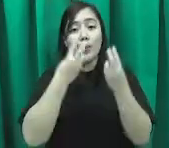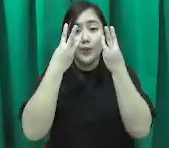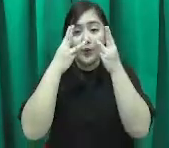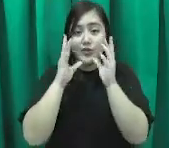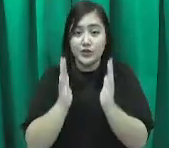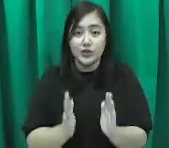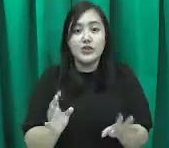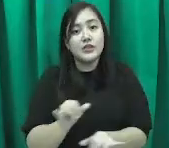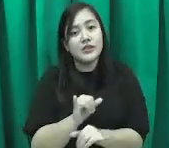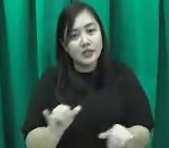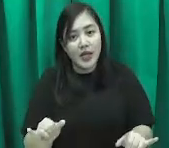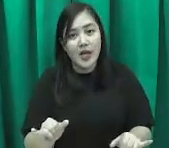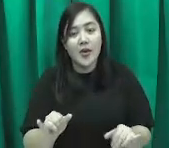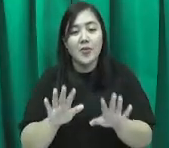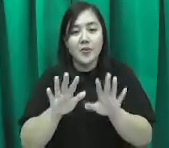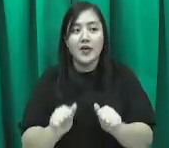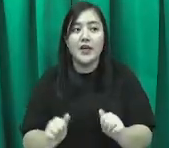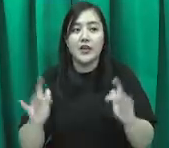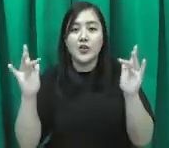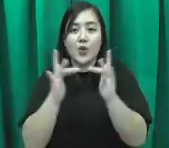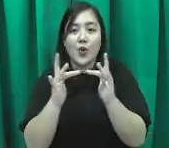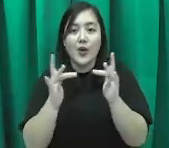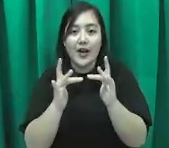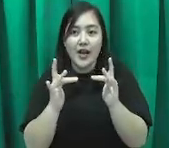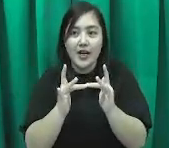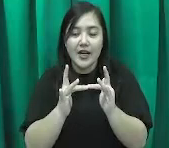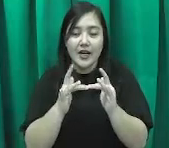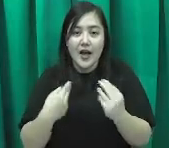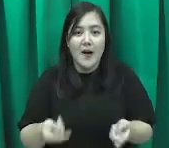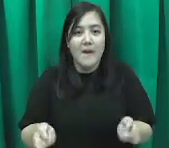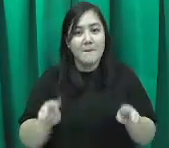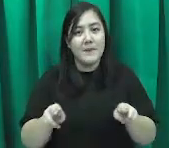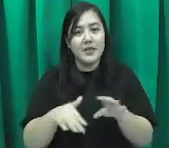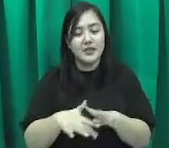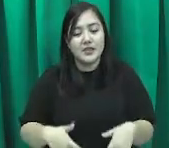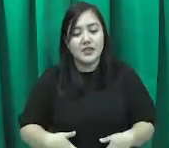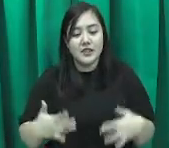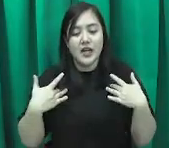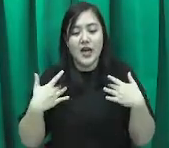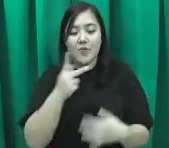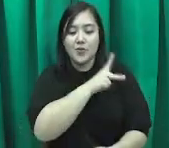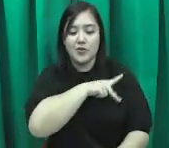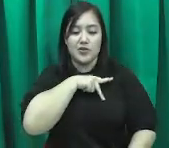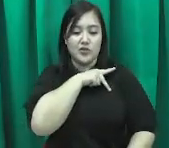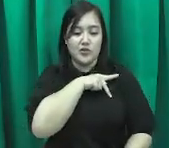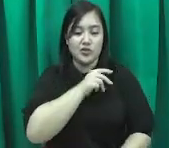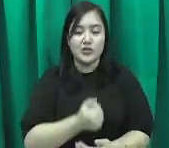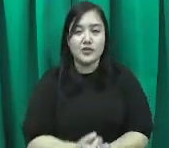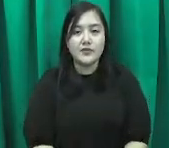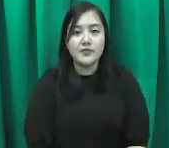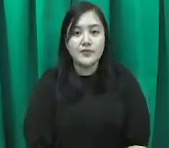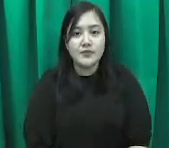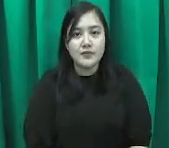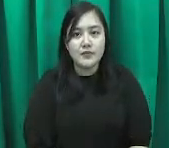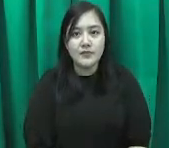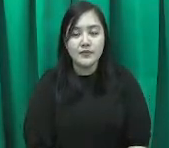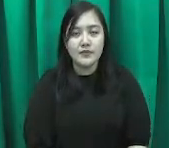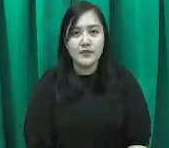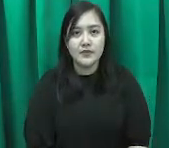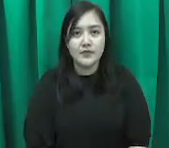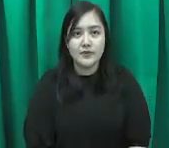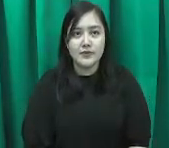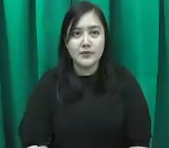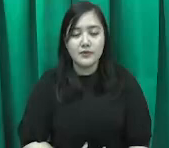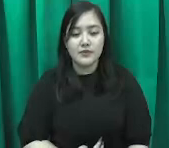miracle na nangyayari sa buhay nila. Kanya-kanya tayo, may mga miracles. Yan. Nakikita natin yan sa asawa natin, sa sarili natin, sa mga anak natin.